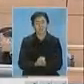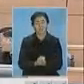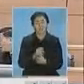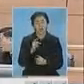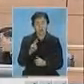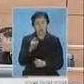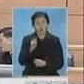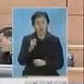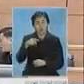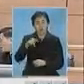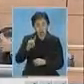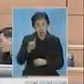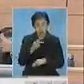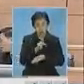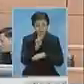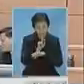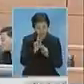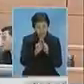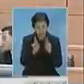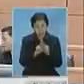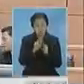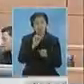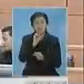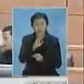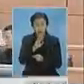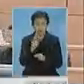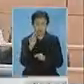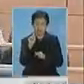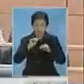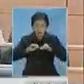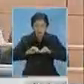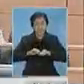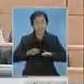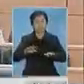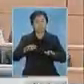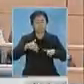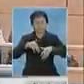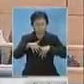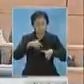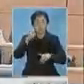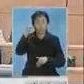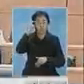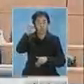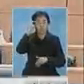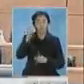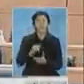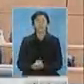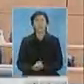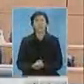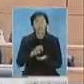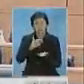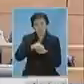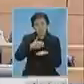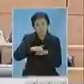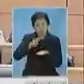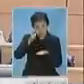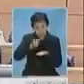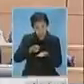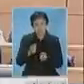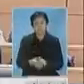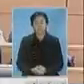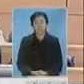และคณะพูดครับสื่อสารมวลชนเลงประชาชนเแลแลเห็นนี่เป็นความจริงครับท่านประธานที่